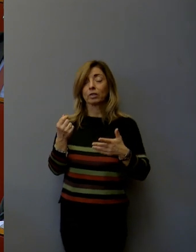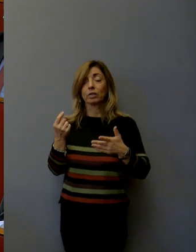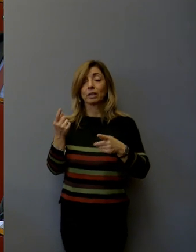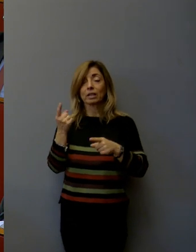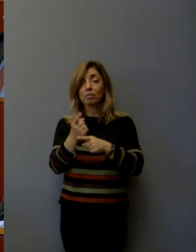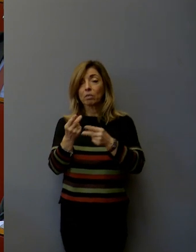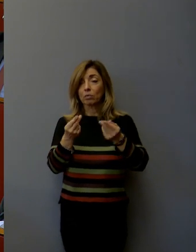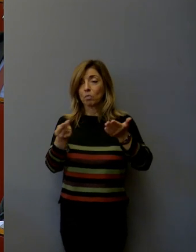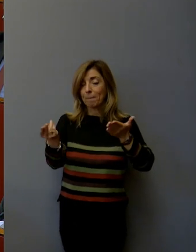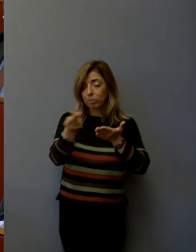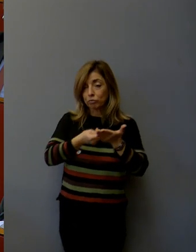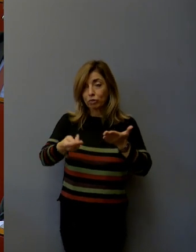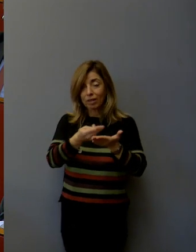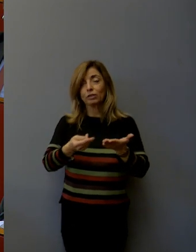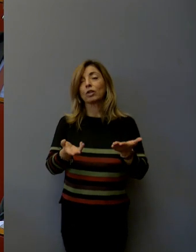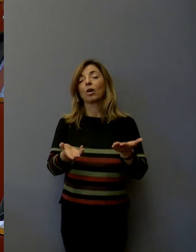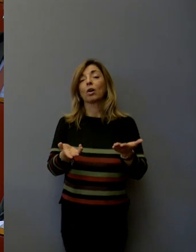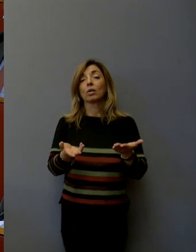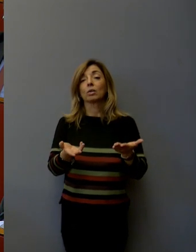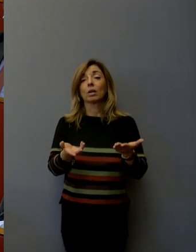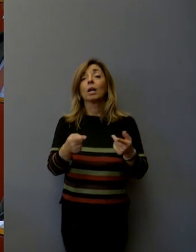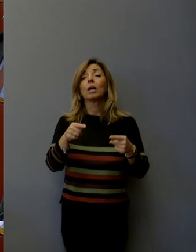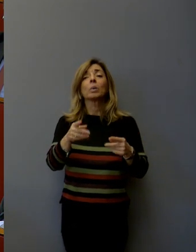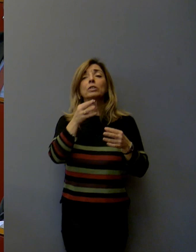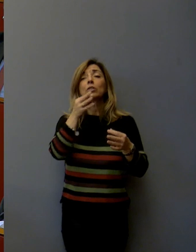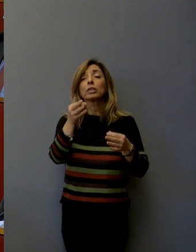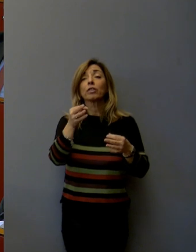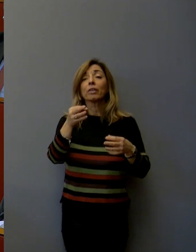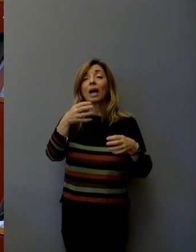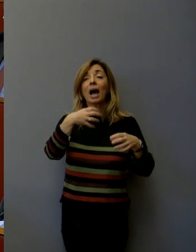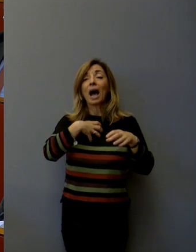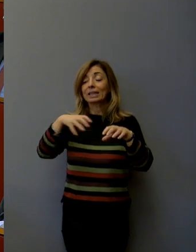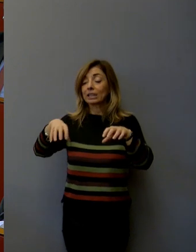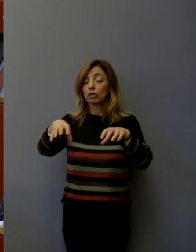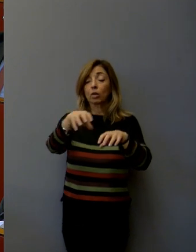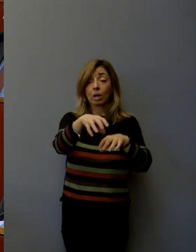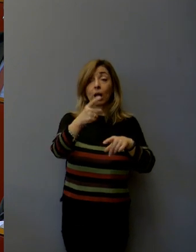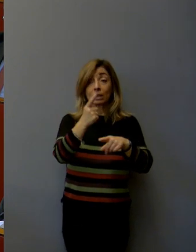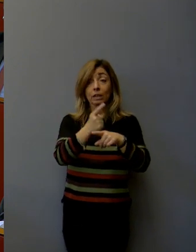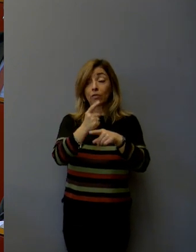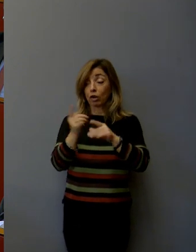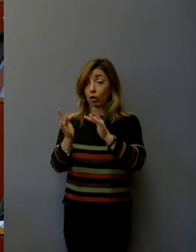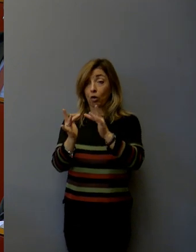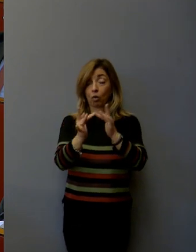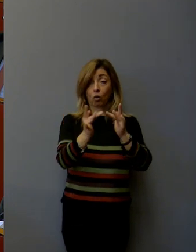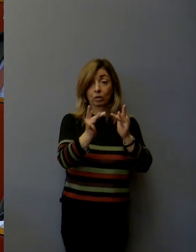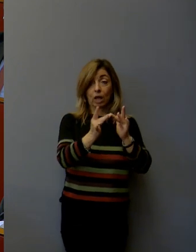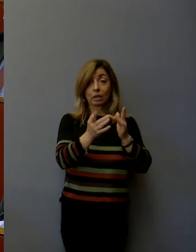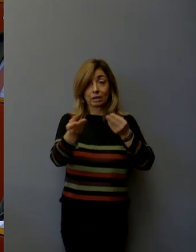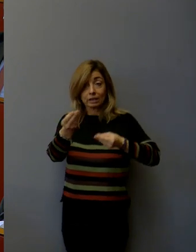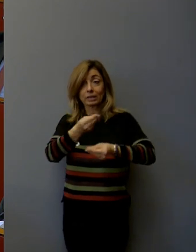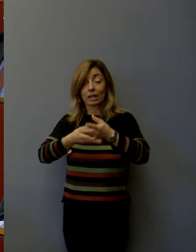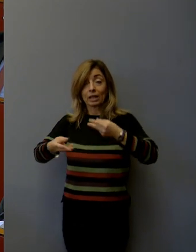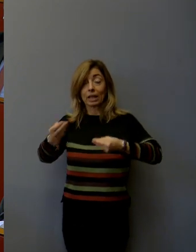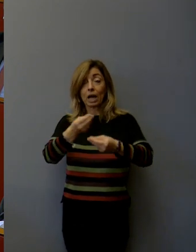però questo vorrebbe dire anche parlarsi tra assessorati e questo l'ho visto sempre molto poco nel corso delle commissioni che